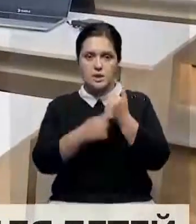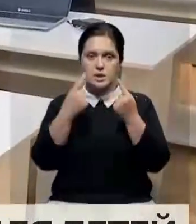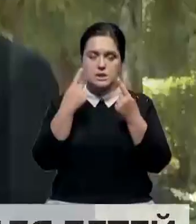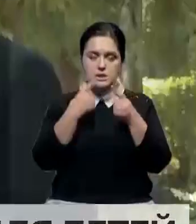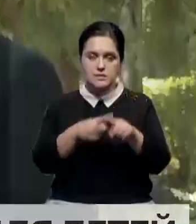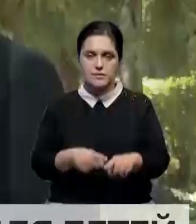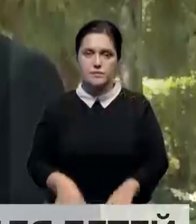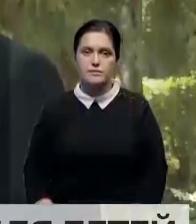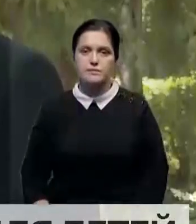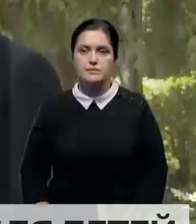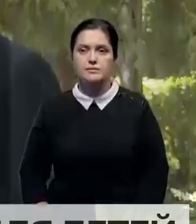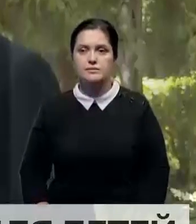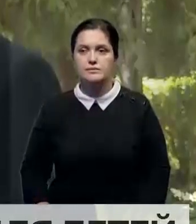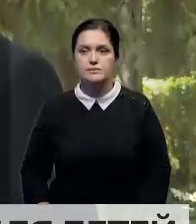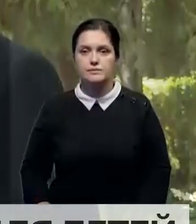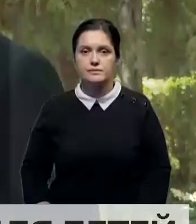база.